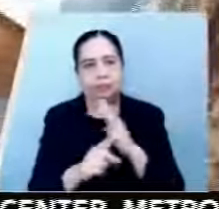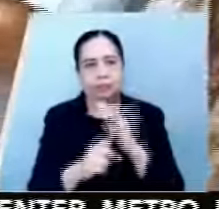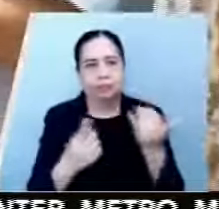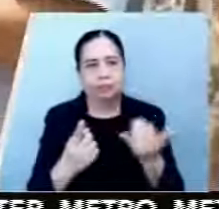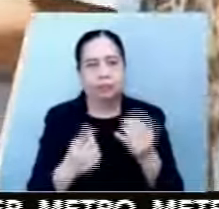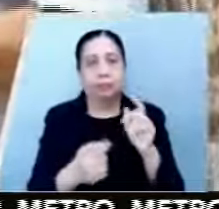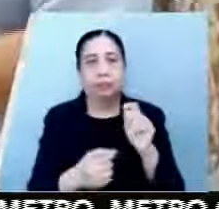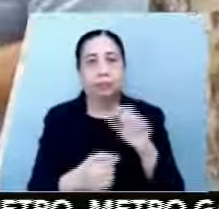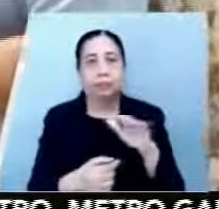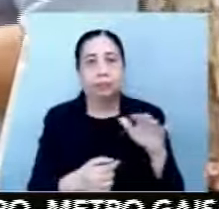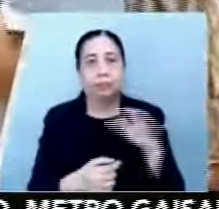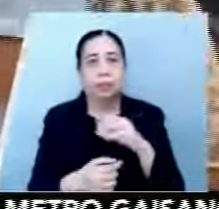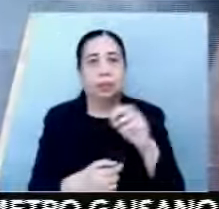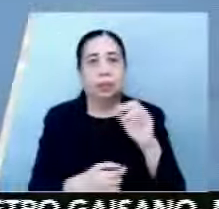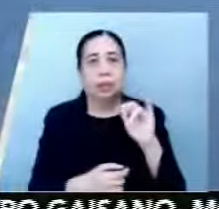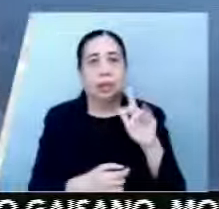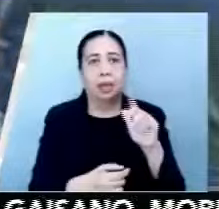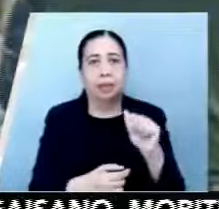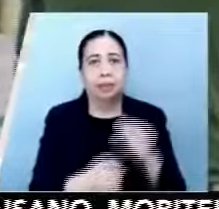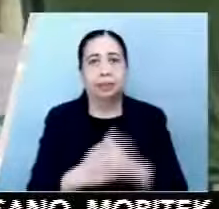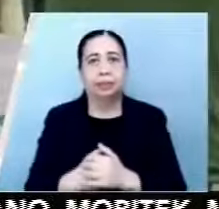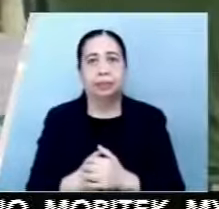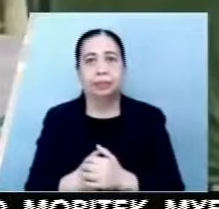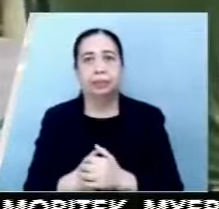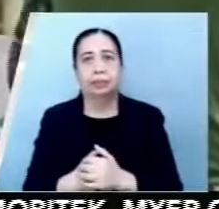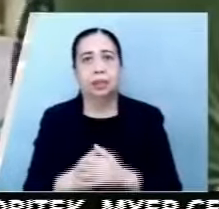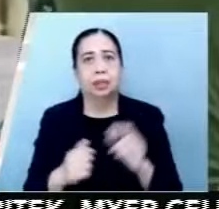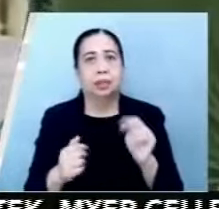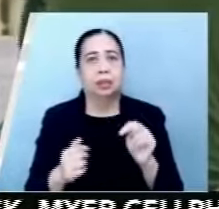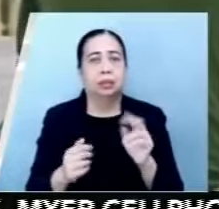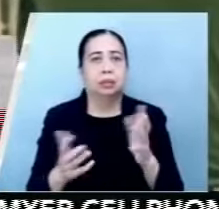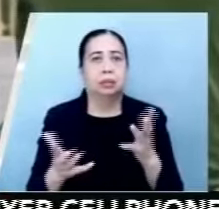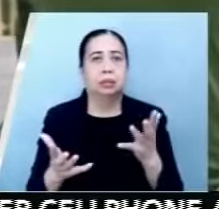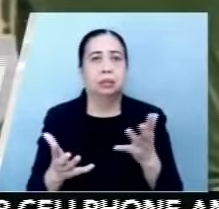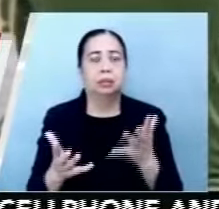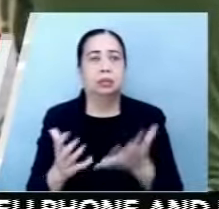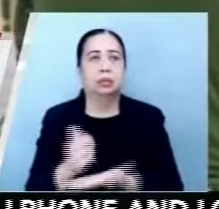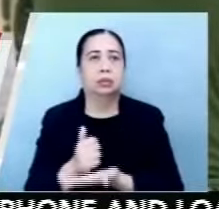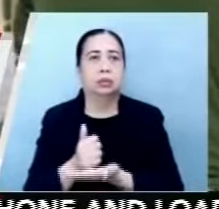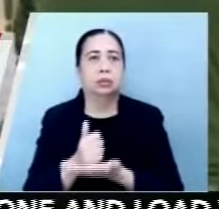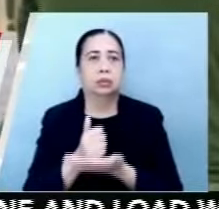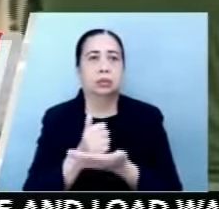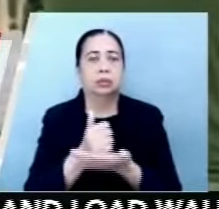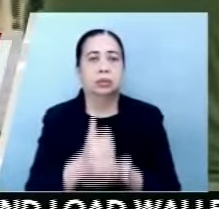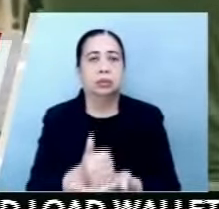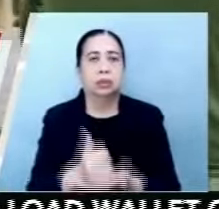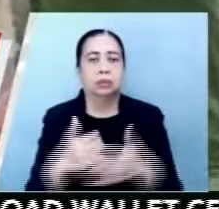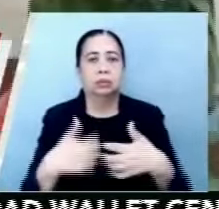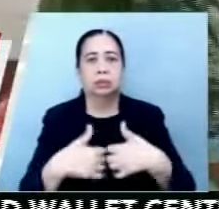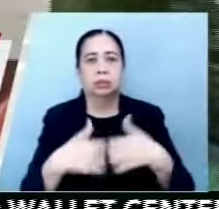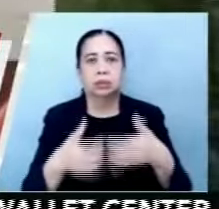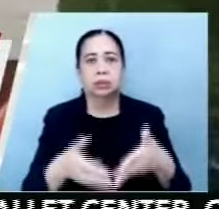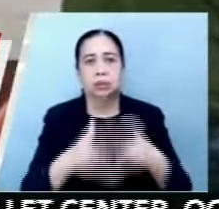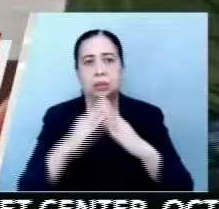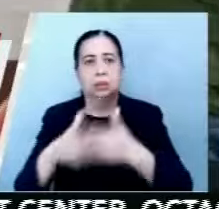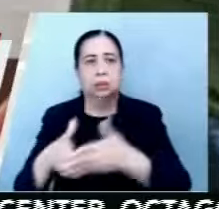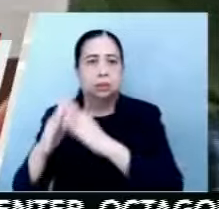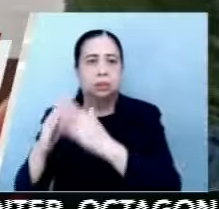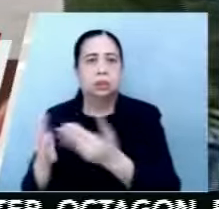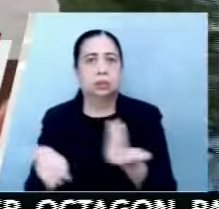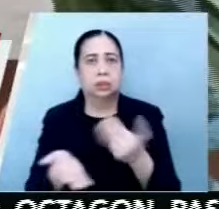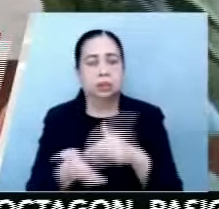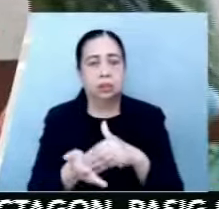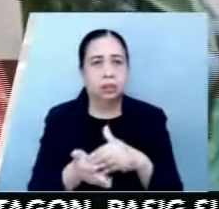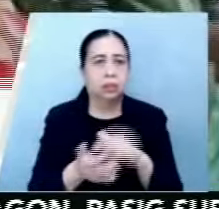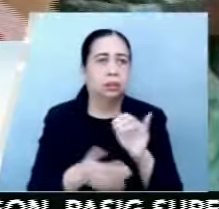at Ayala. Kailangan nila matulungan na makapatayo ulit, makaumpisa ulit. Kung mayroong mga